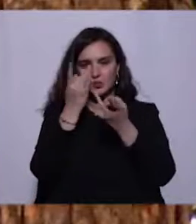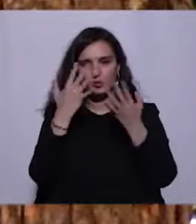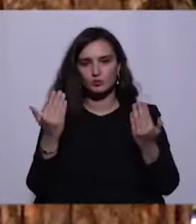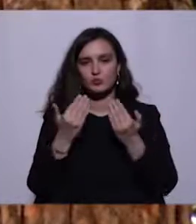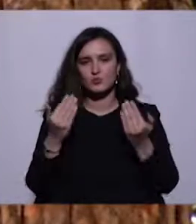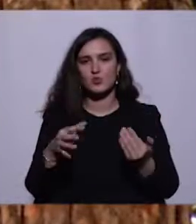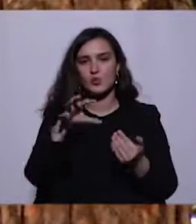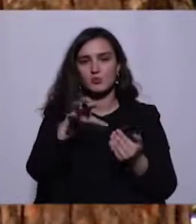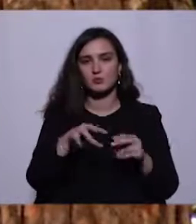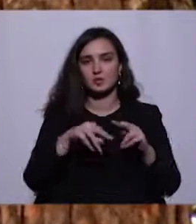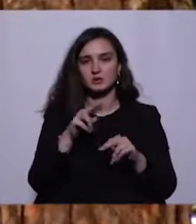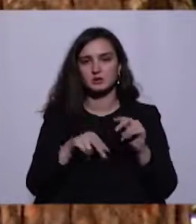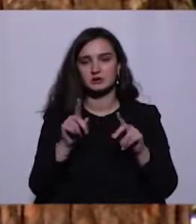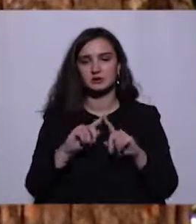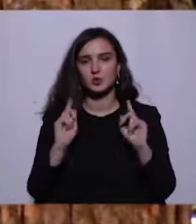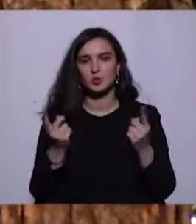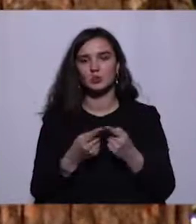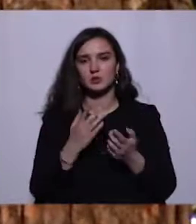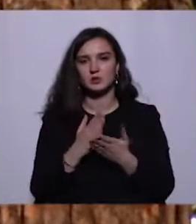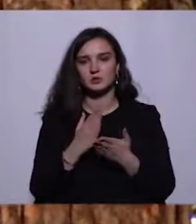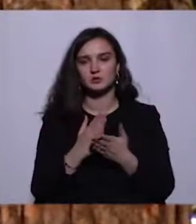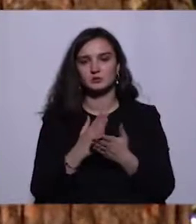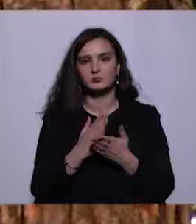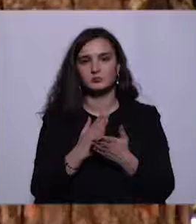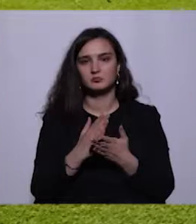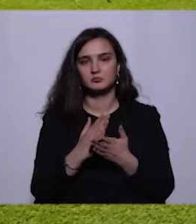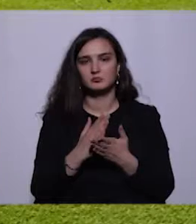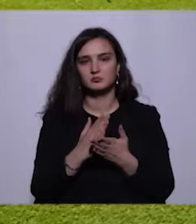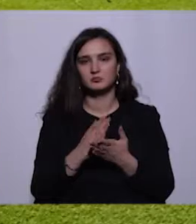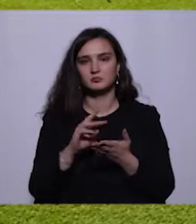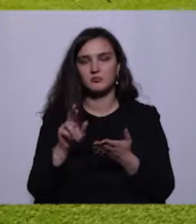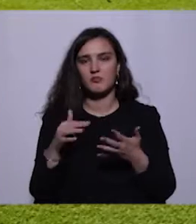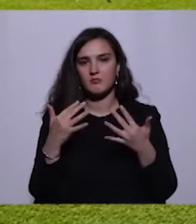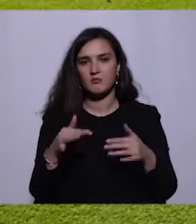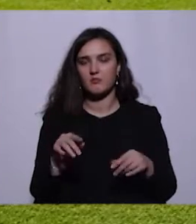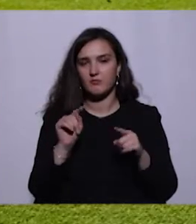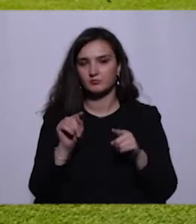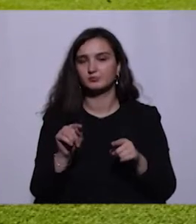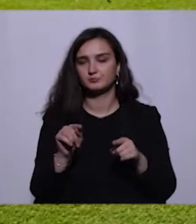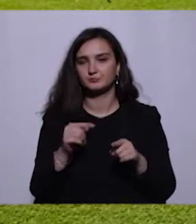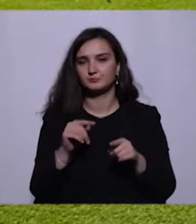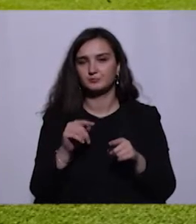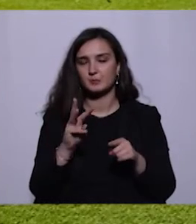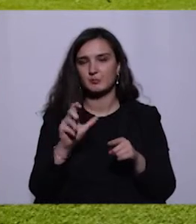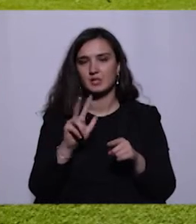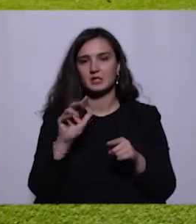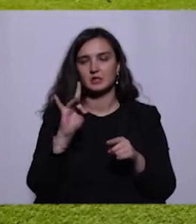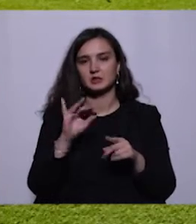კომპლექსი, სადაც წრიულად არის შეკრული კედლები და უკვე აი აქ